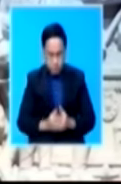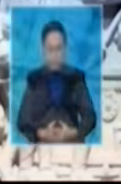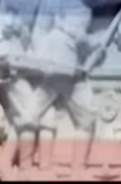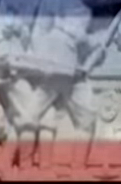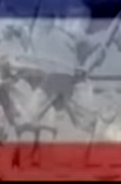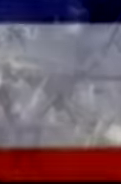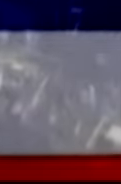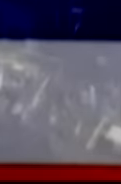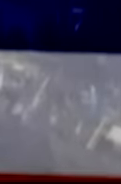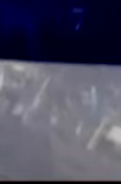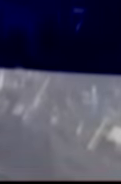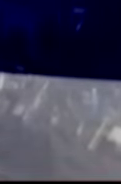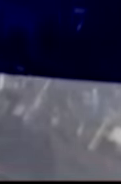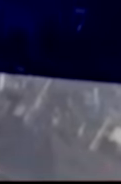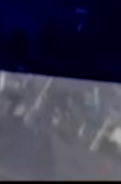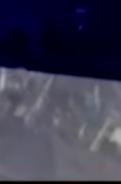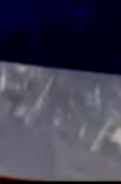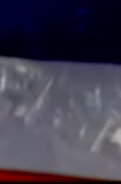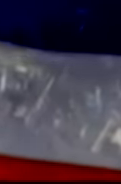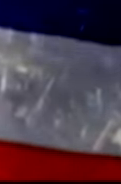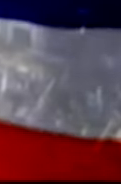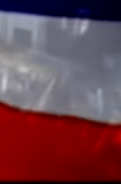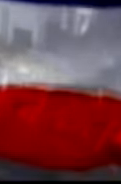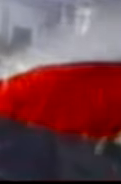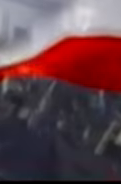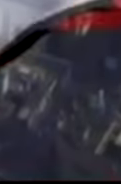จะสุขจะทุกข์จะร้อนจะหนา